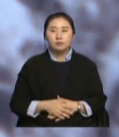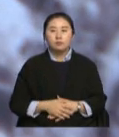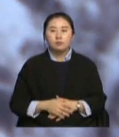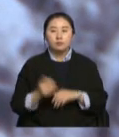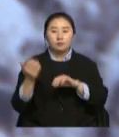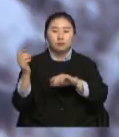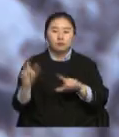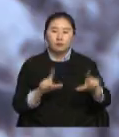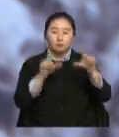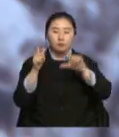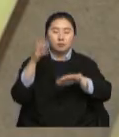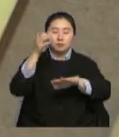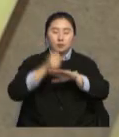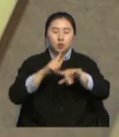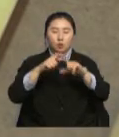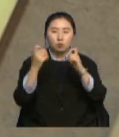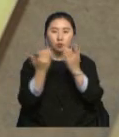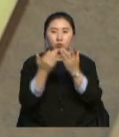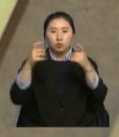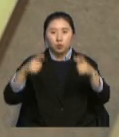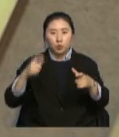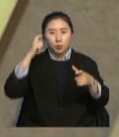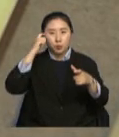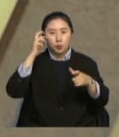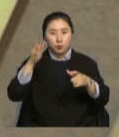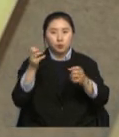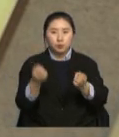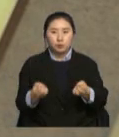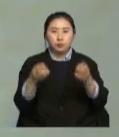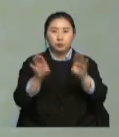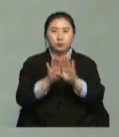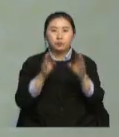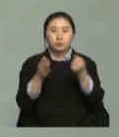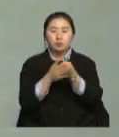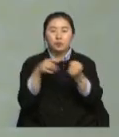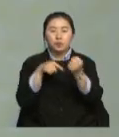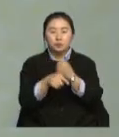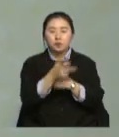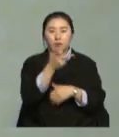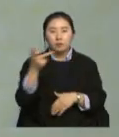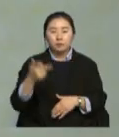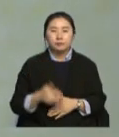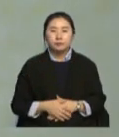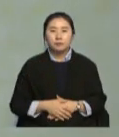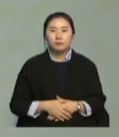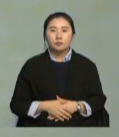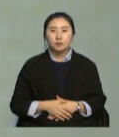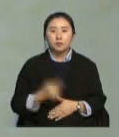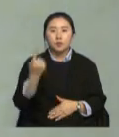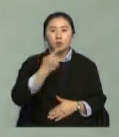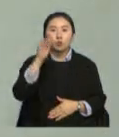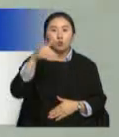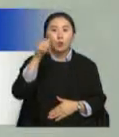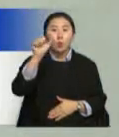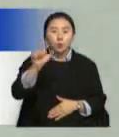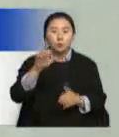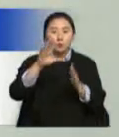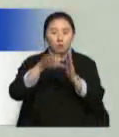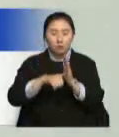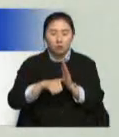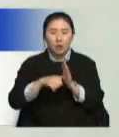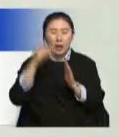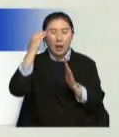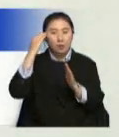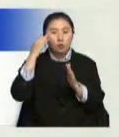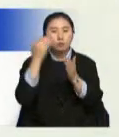생애 마지막을 보낸 성북동에서 회고전을 개최하는 것이기에 그 의미가 남다릅니다. 특히 1950년대 말 아직